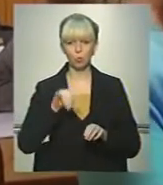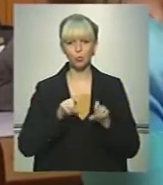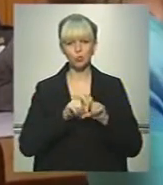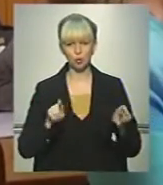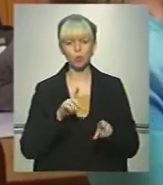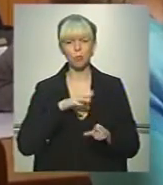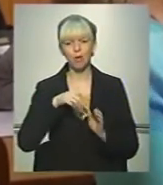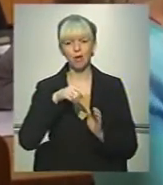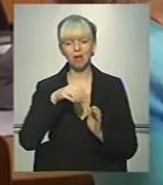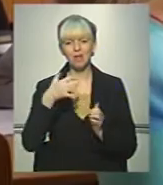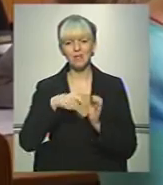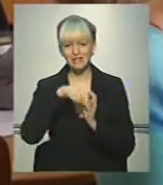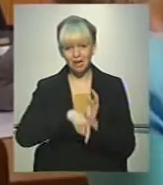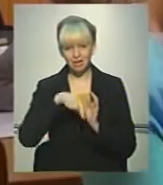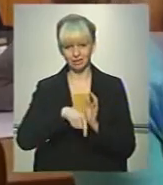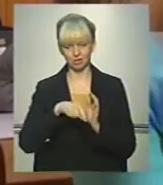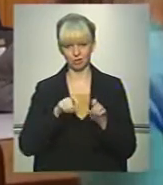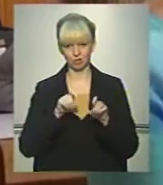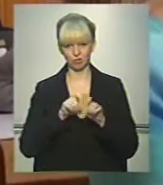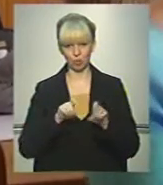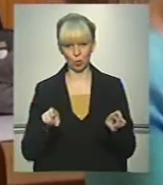школі, щоб був всередині.